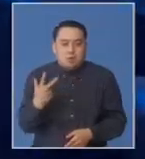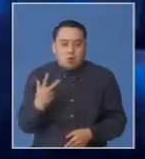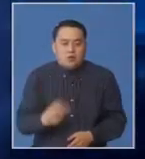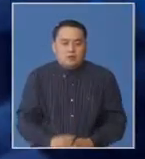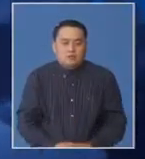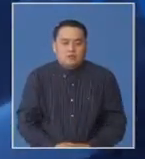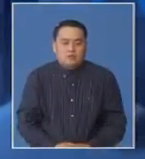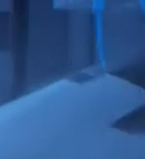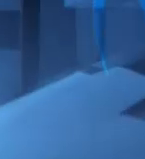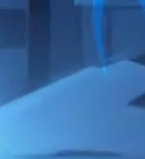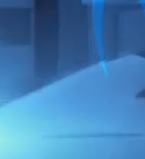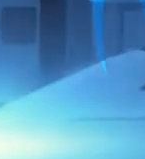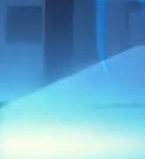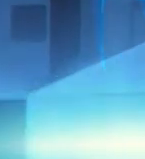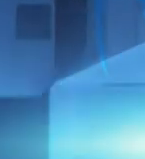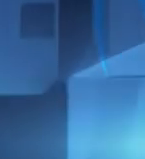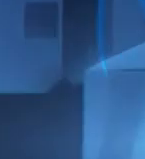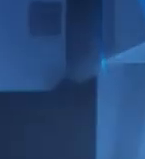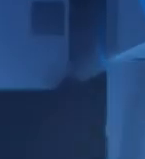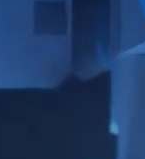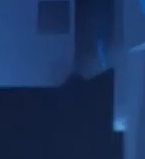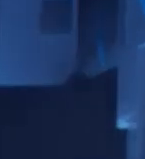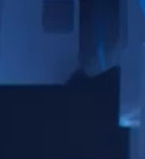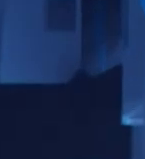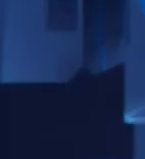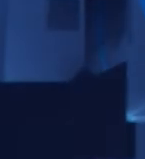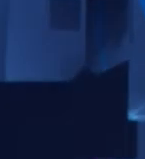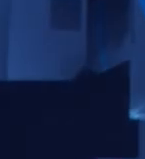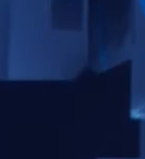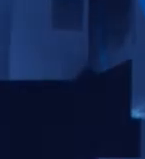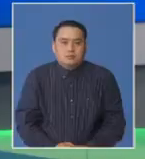Азат Жумаханов, Айдос Калиев, телекомпания ЖТСУ, Талдыкурган.